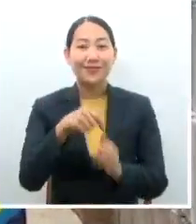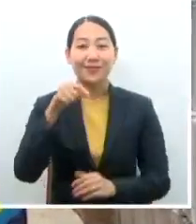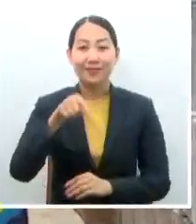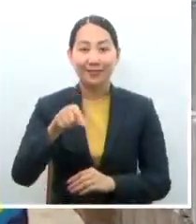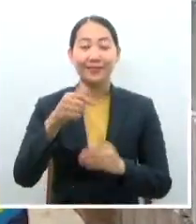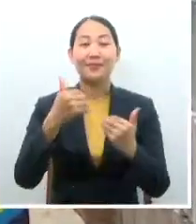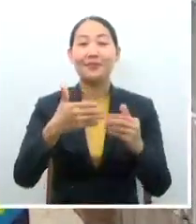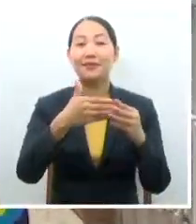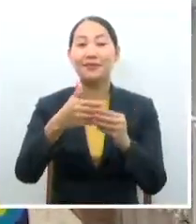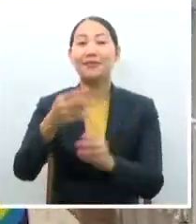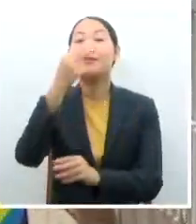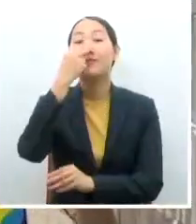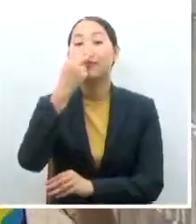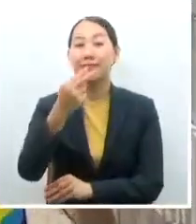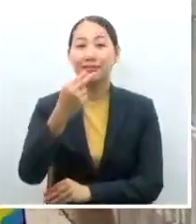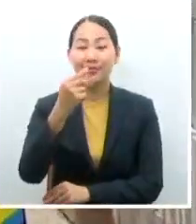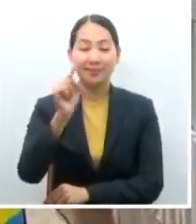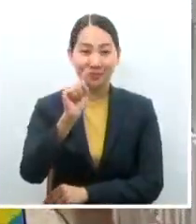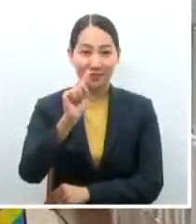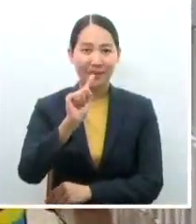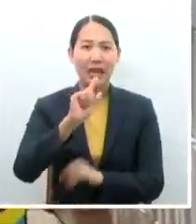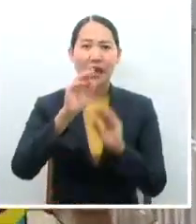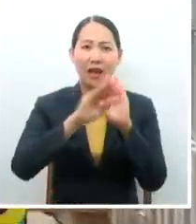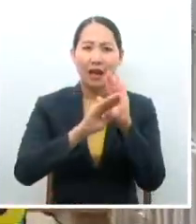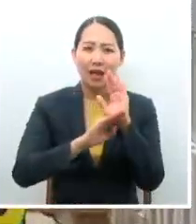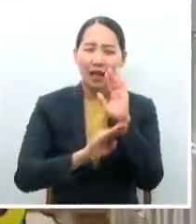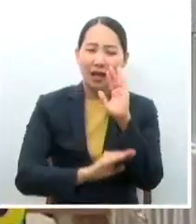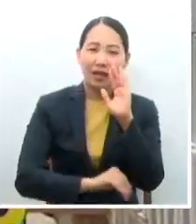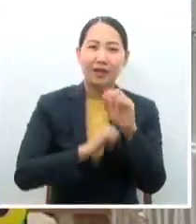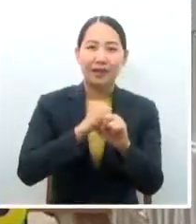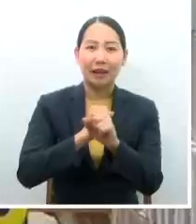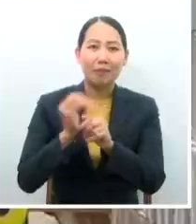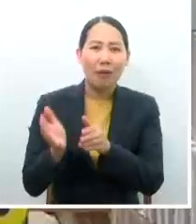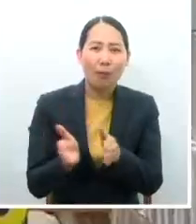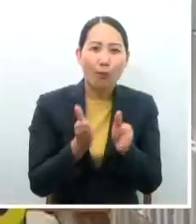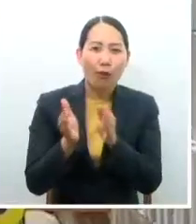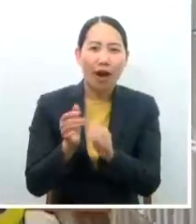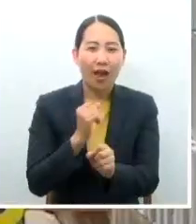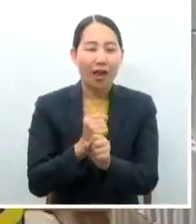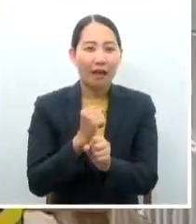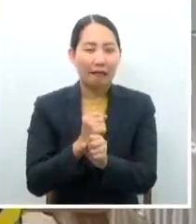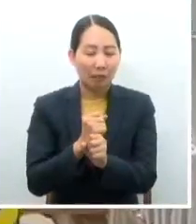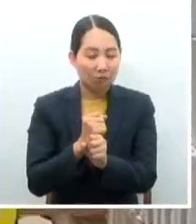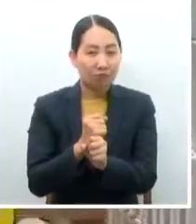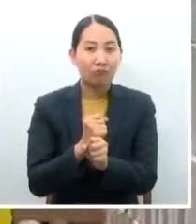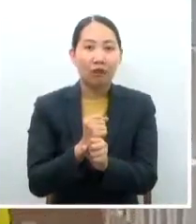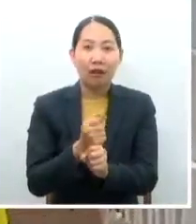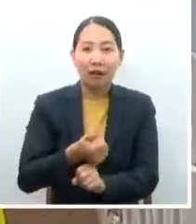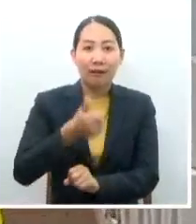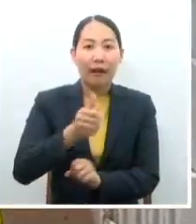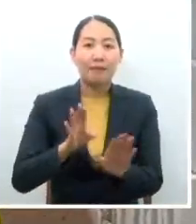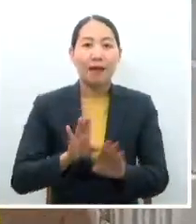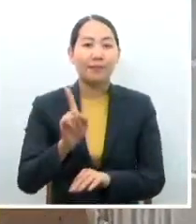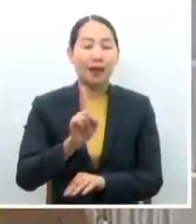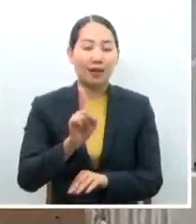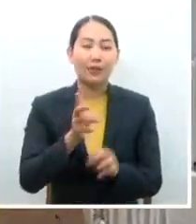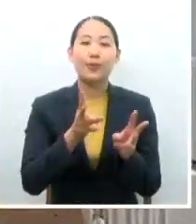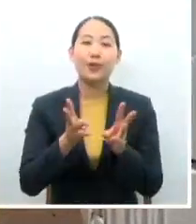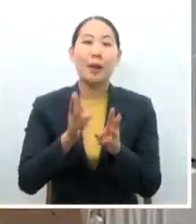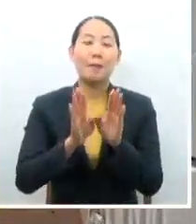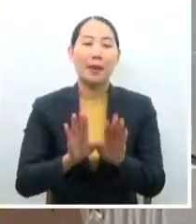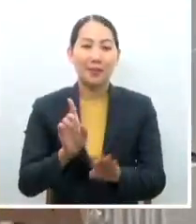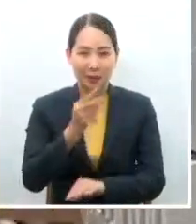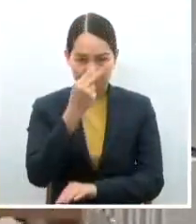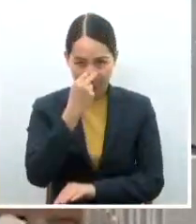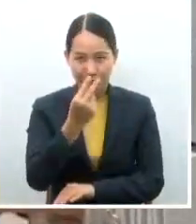วนการหรือว่ากรรมวิธีในการผลิตทุเรียนกวนว่ากว่าจะได้ทุเรียนกวนมากี่กิโลก็แล้วแต่เนี่ยมีขั้นตอนในการทำอย่างไรแล้วก็จะ